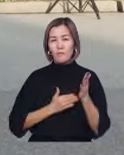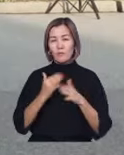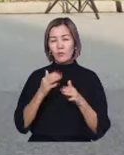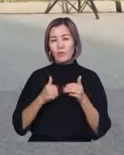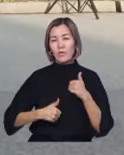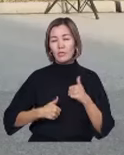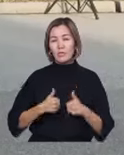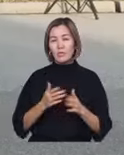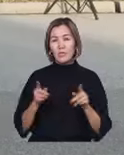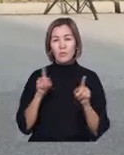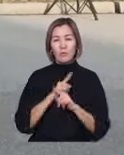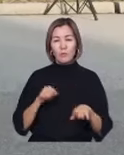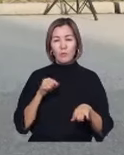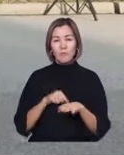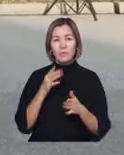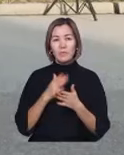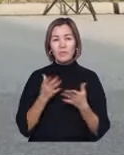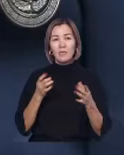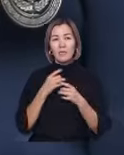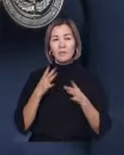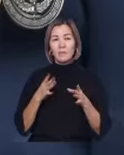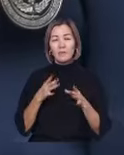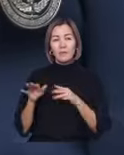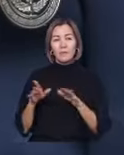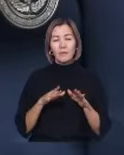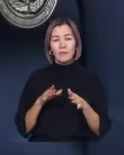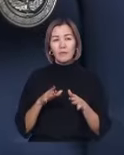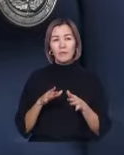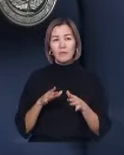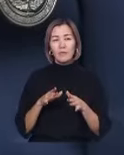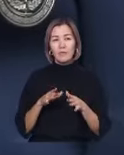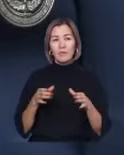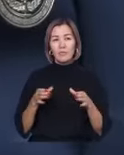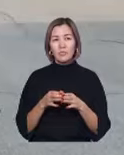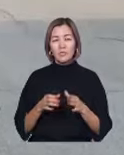честь. Особо впечатлила и прошла церемония прощания с боевым знаменем части.